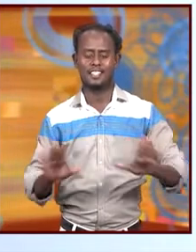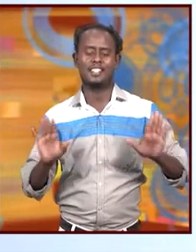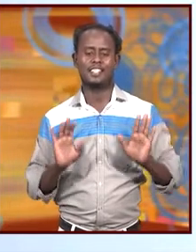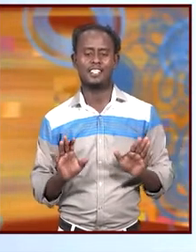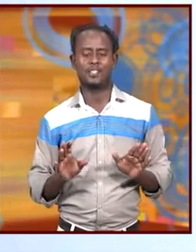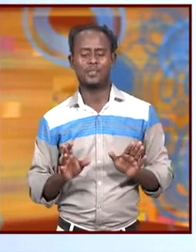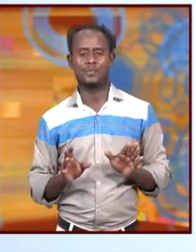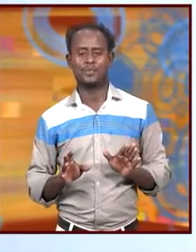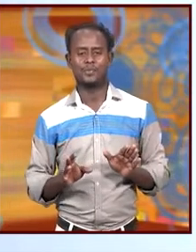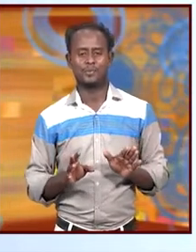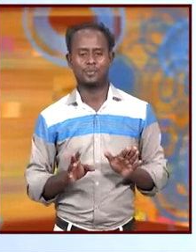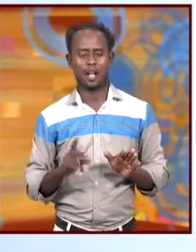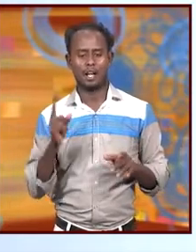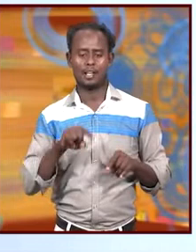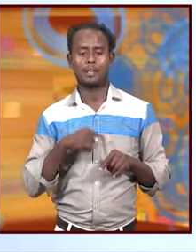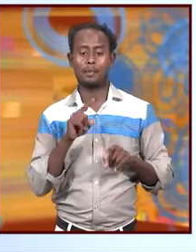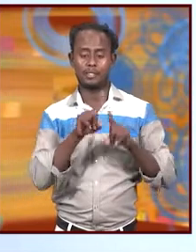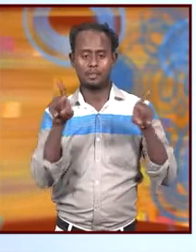1, 2, 3, 4, 5, 6, 7 மற்றும் 8. ஆக